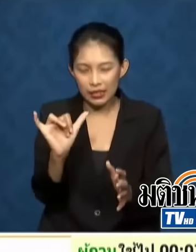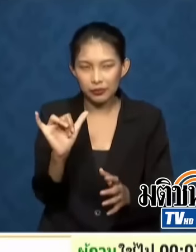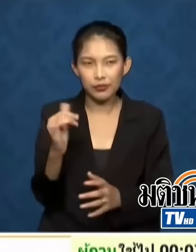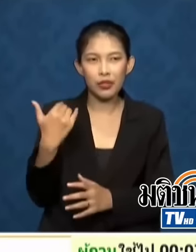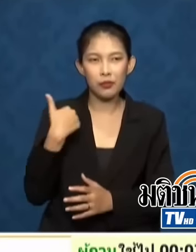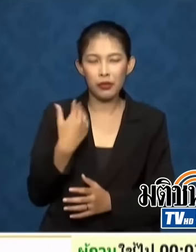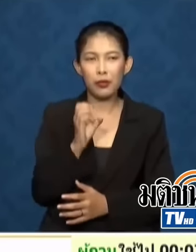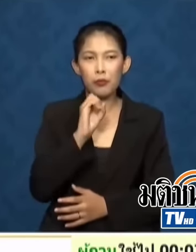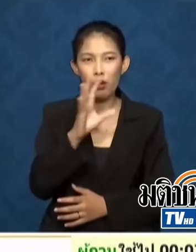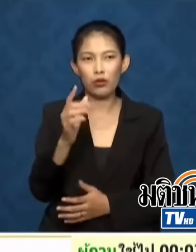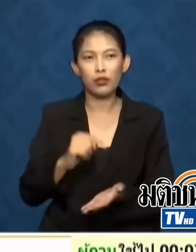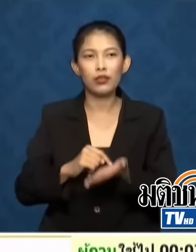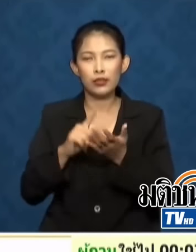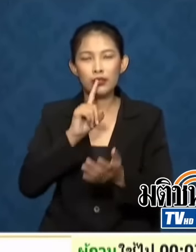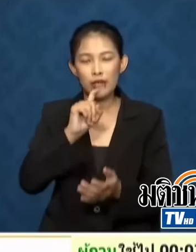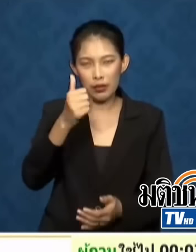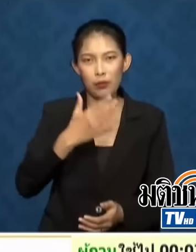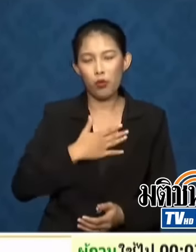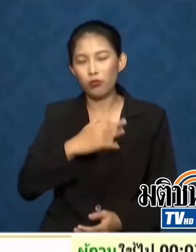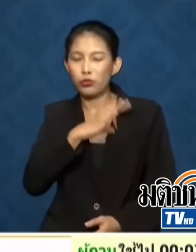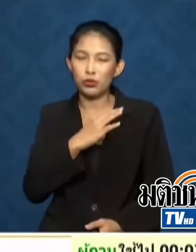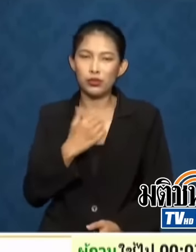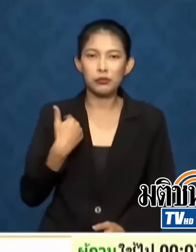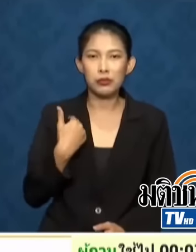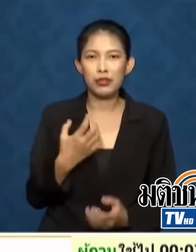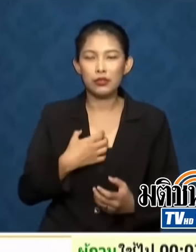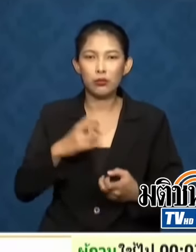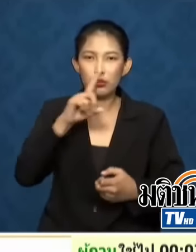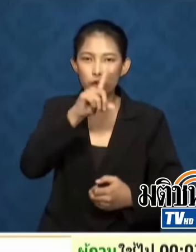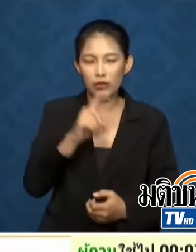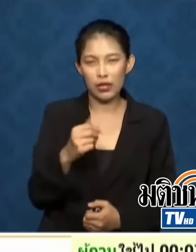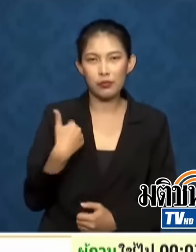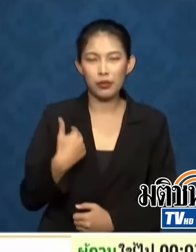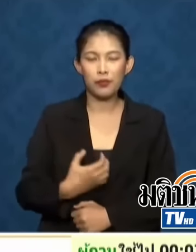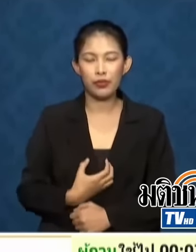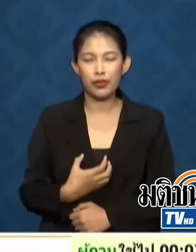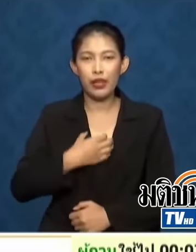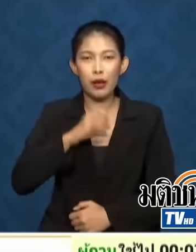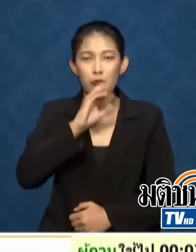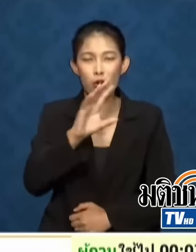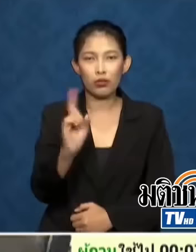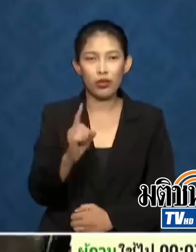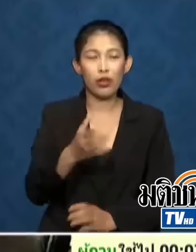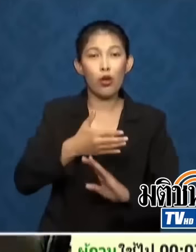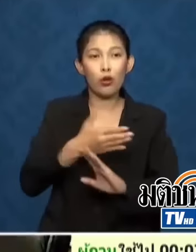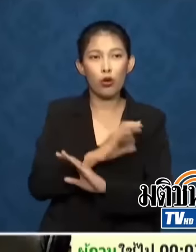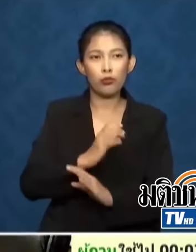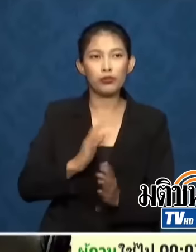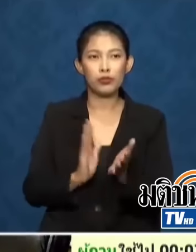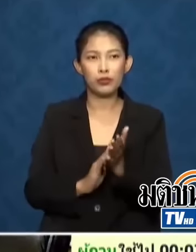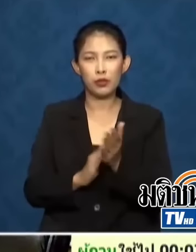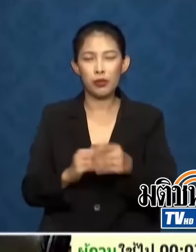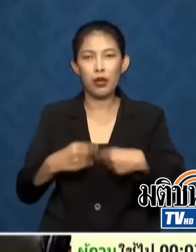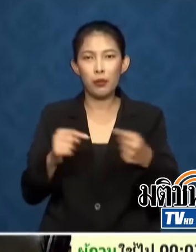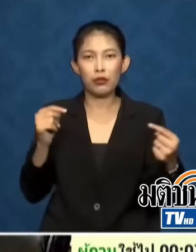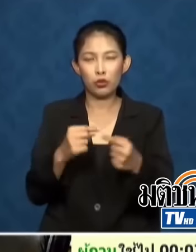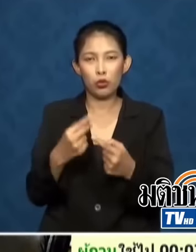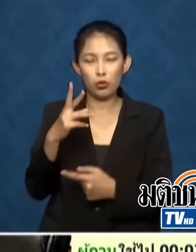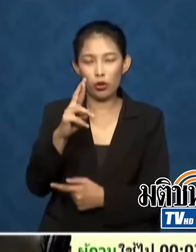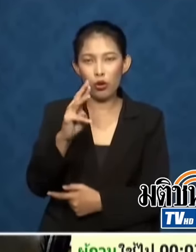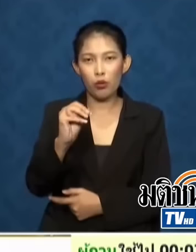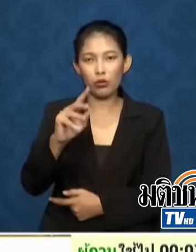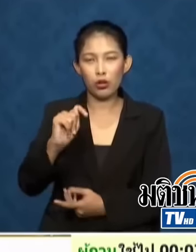ได้ให้หนึ่งอีก ยังติดใจครับท่านประธานครับติดใจครับท่านประธาน คือ ต้องเรียนอย่างนี้ครับก่อนอื่นผมต้องชื่นชมท่านทวีสองนะครับท่